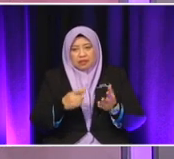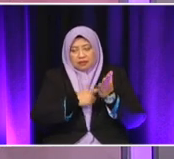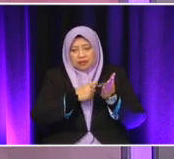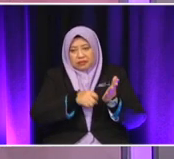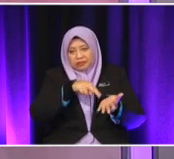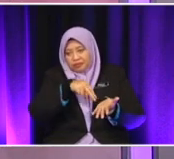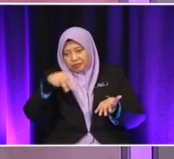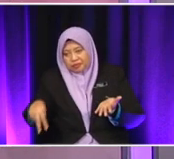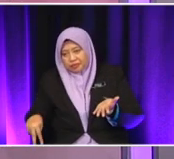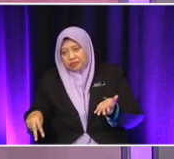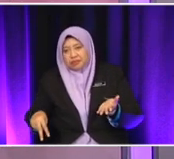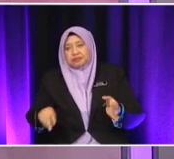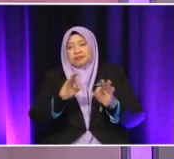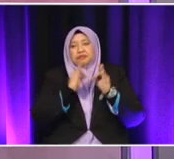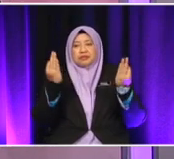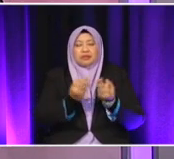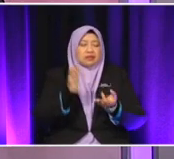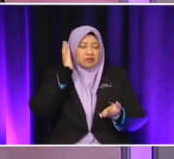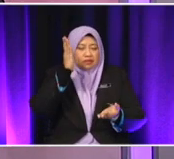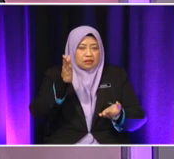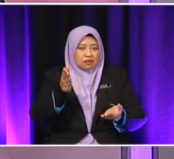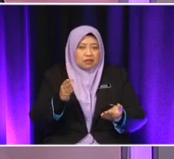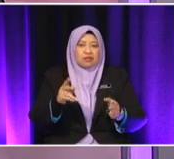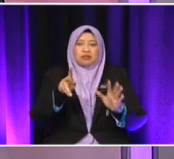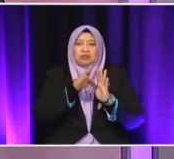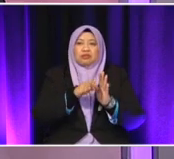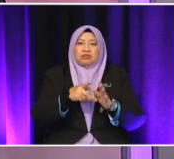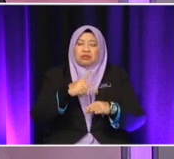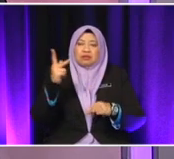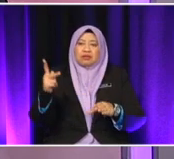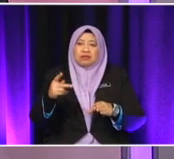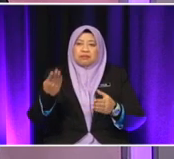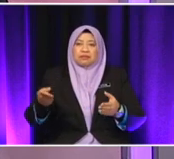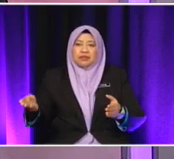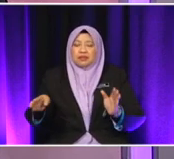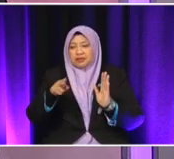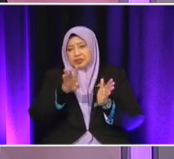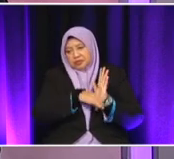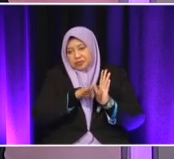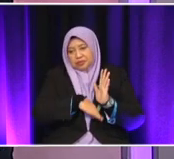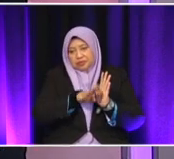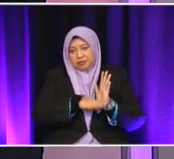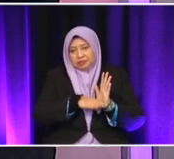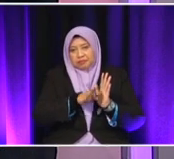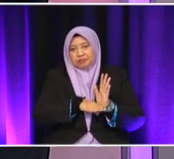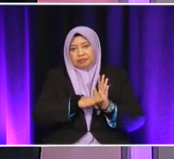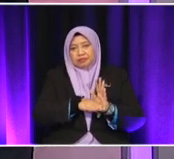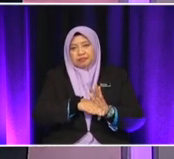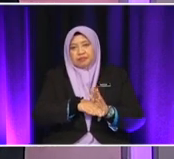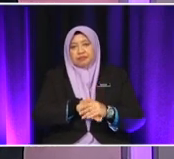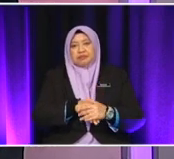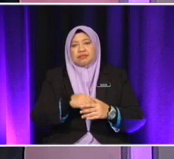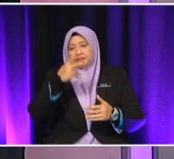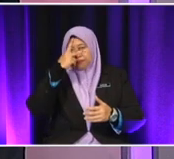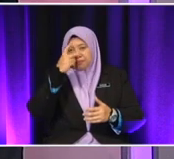harga barang jatuh Oke semakin ramai pengeluaran kurang lagi berminat untuk memasuki pasaran